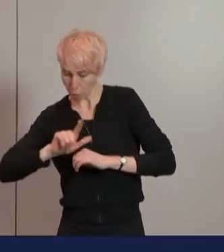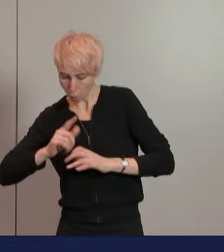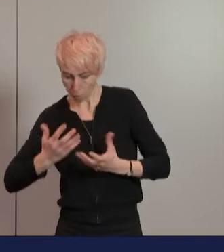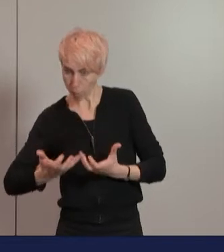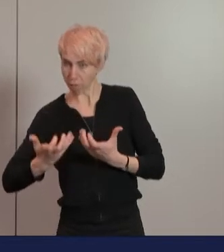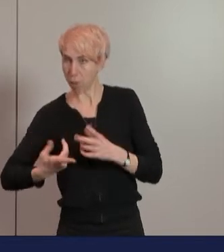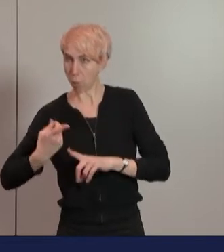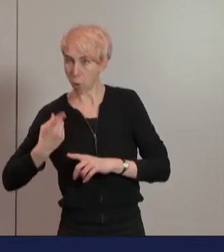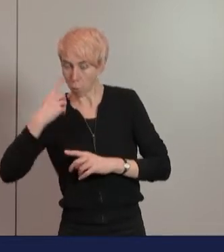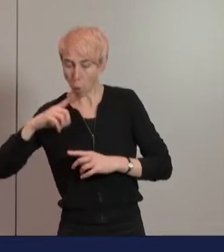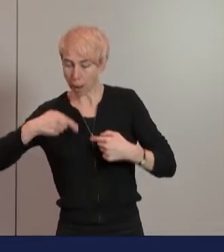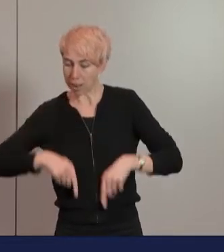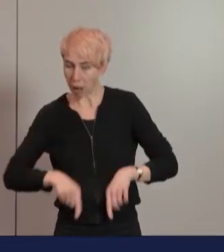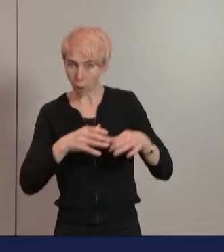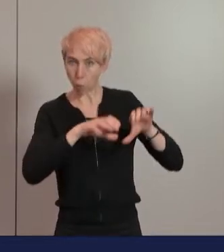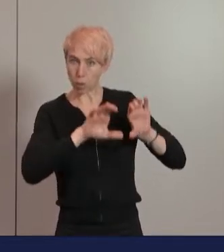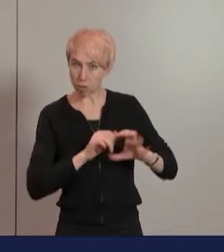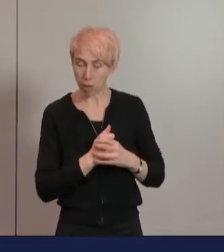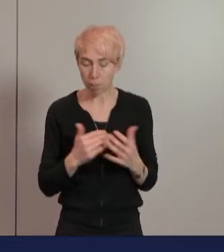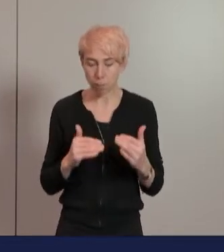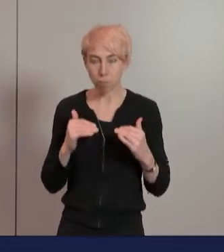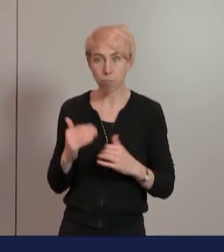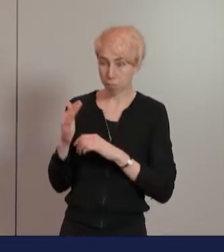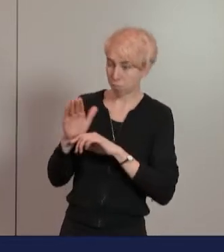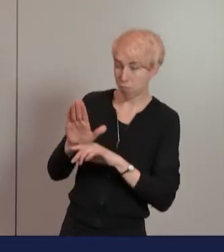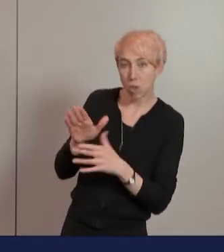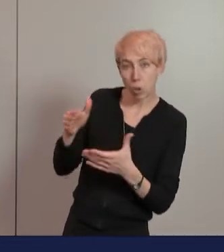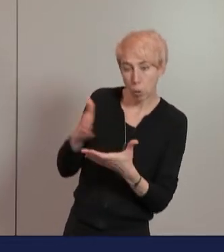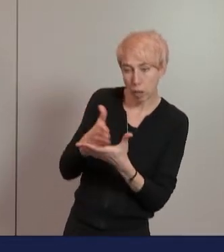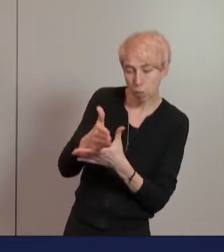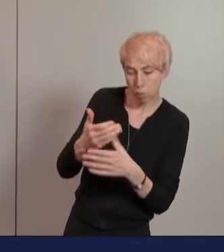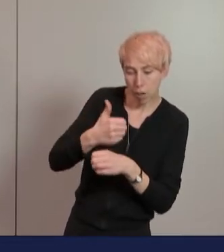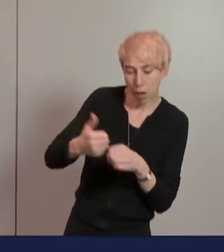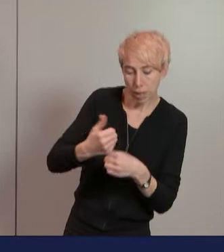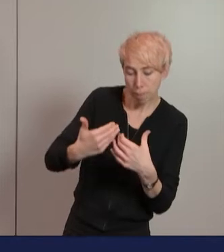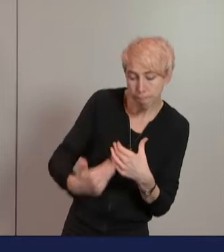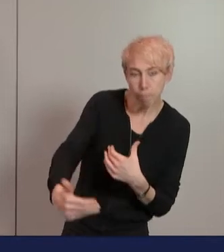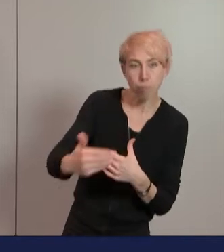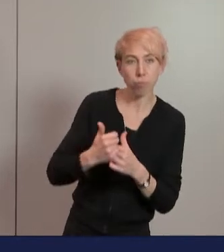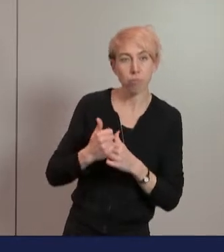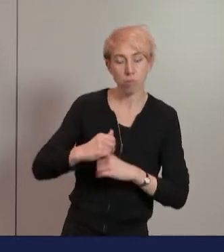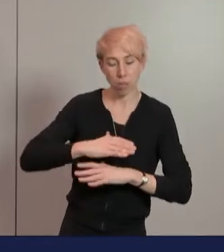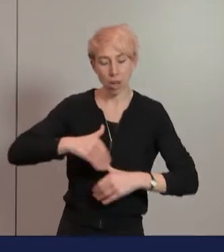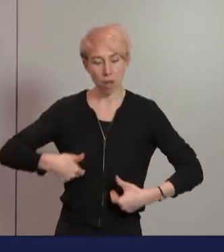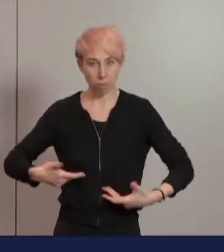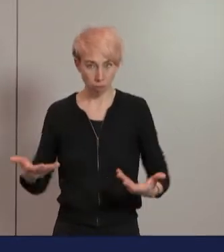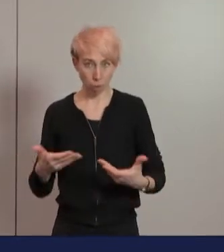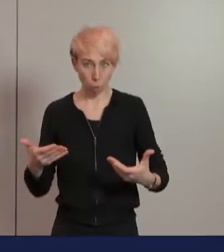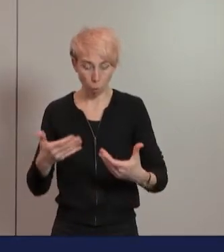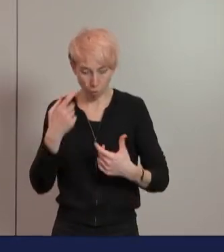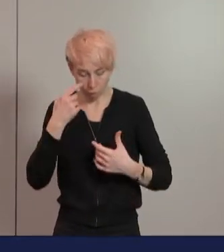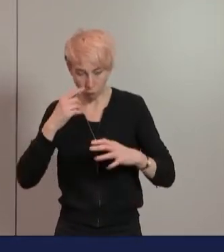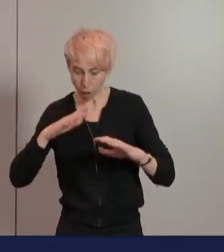les collectivités. Puis nous présenterons nos orientations pour l'année à venir. Nous terminerons par notre ligne de conduite en